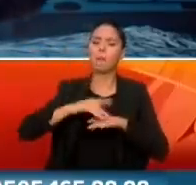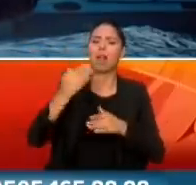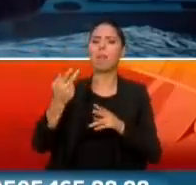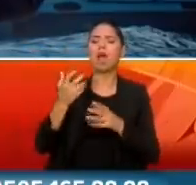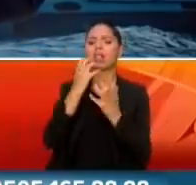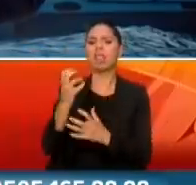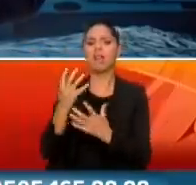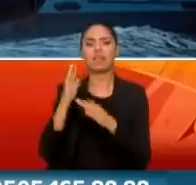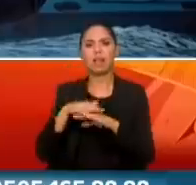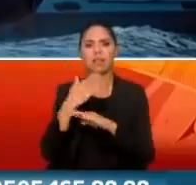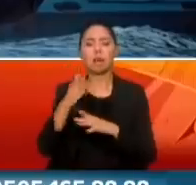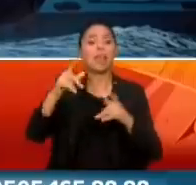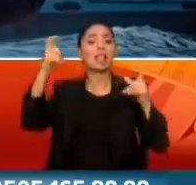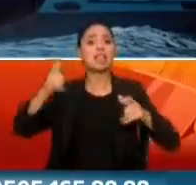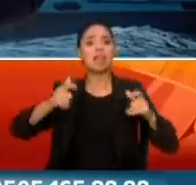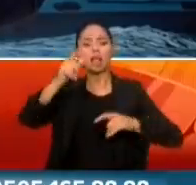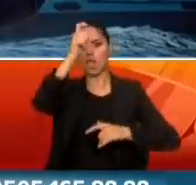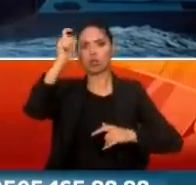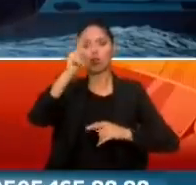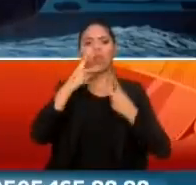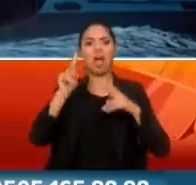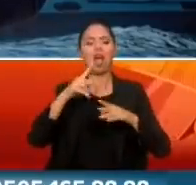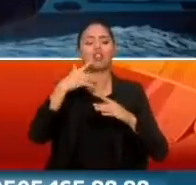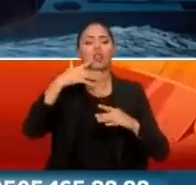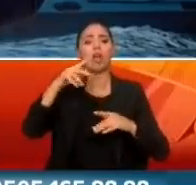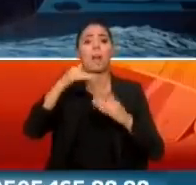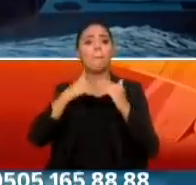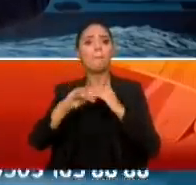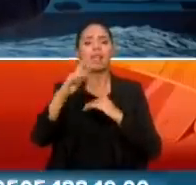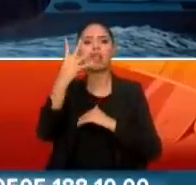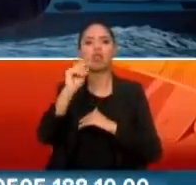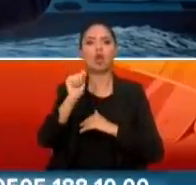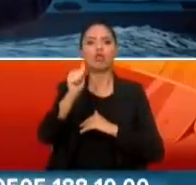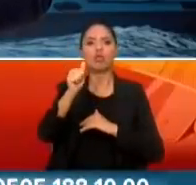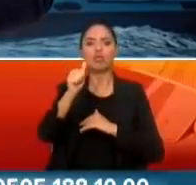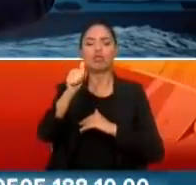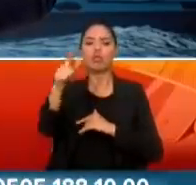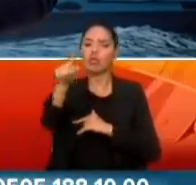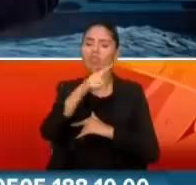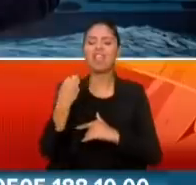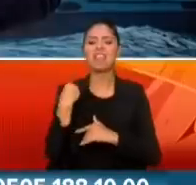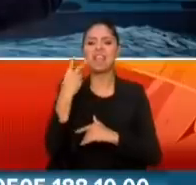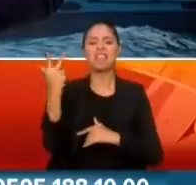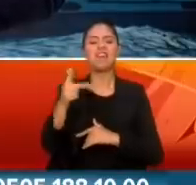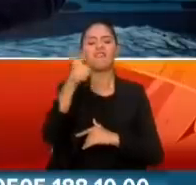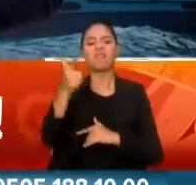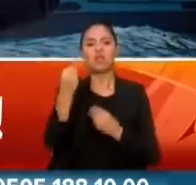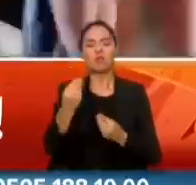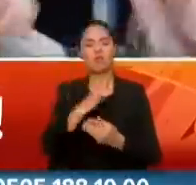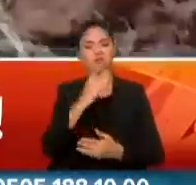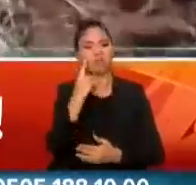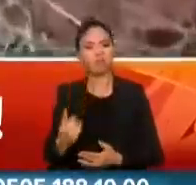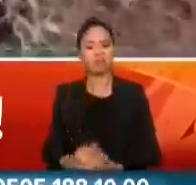geldi. Sahada ise Türkiye'nin açık mesajı, Akdeniz fırtınası tatbikatı 4. gününde. Nefes kesen görüntülerle.